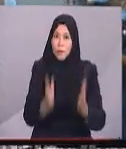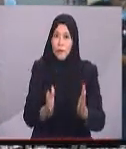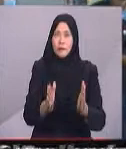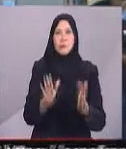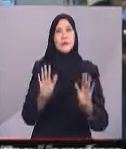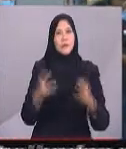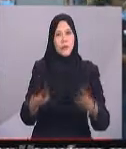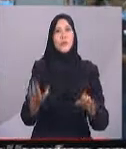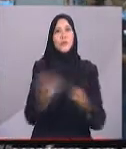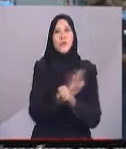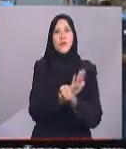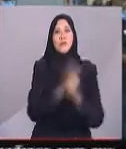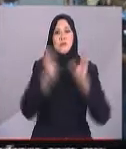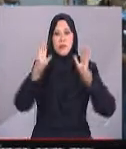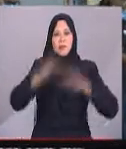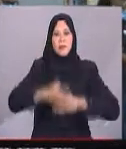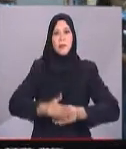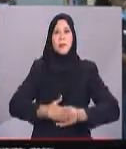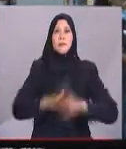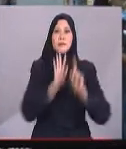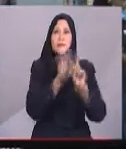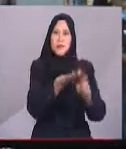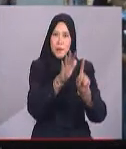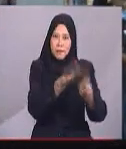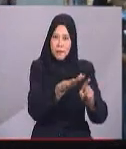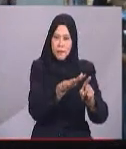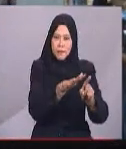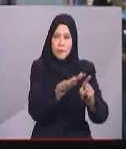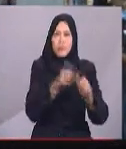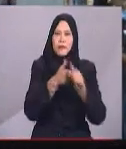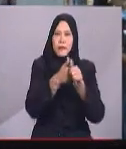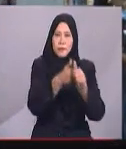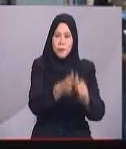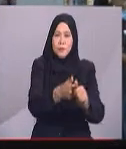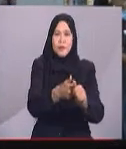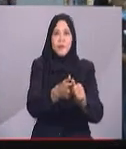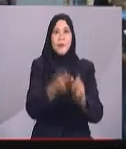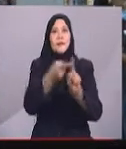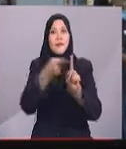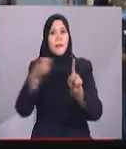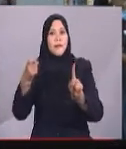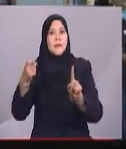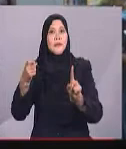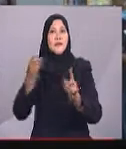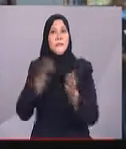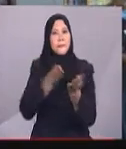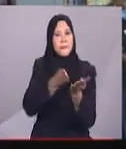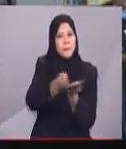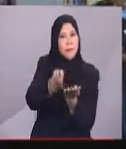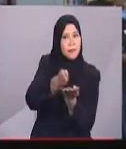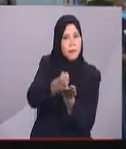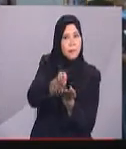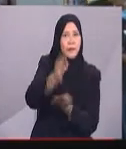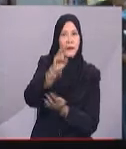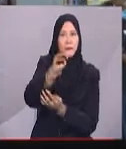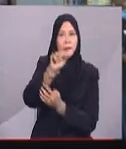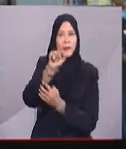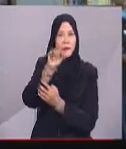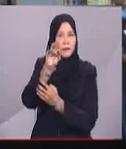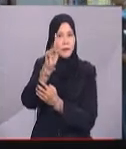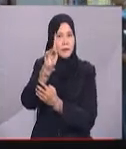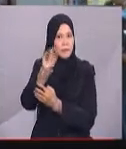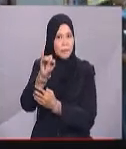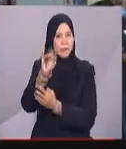memadai untuk mendirikan Jumaat, dan kita juga turut mengambil kira pandangan daripada mazhab Maliki yang mengatakan 12